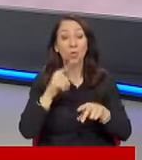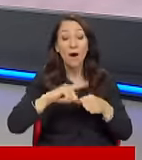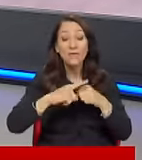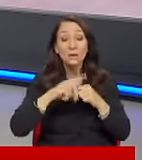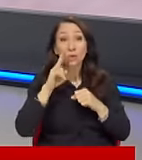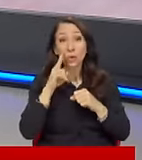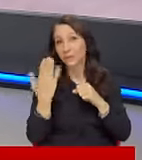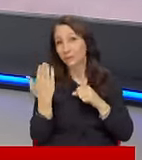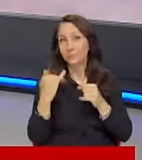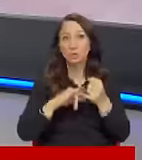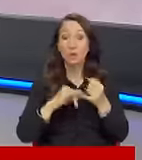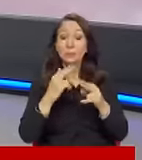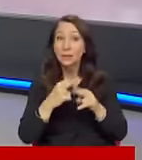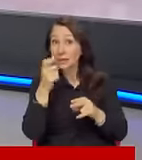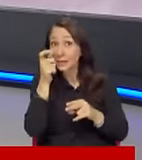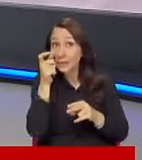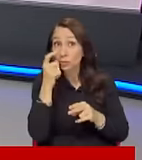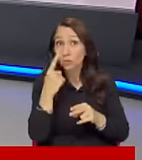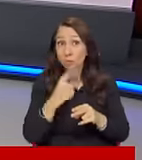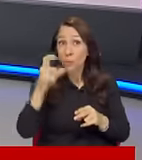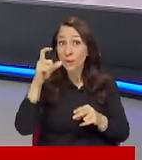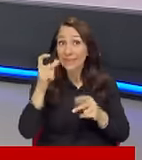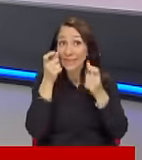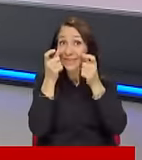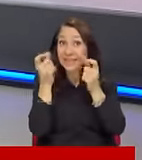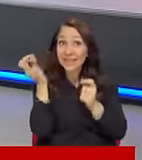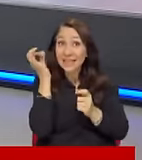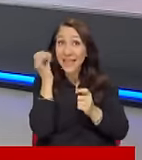sonu cumartesi günü, pazar günü Cumhurbaşkanımızın